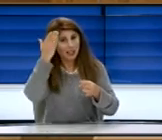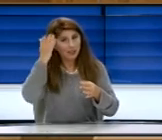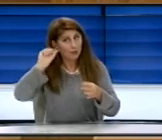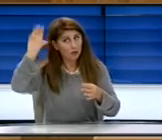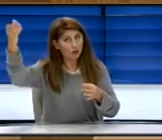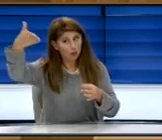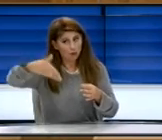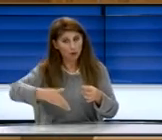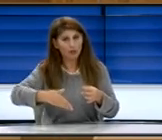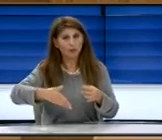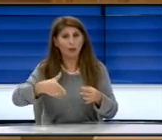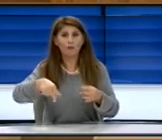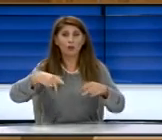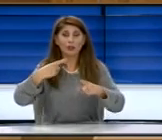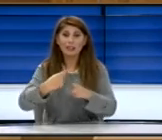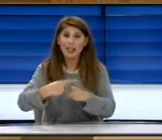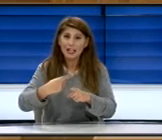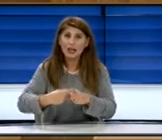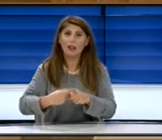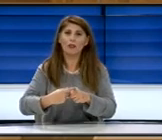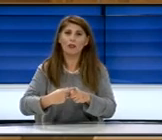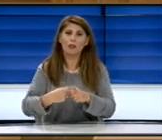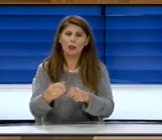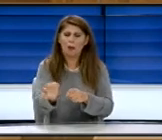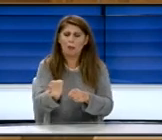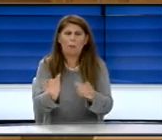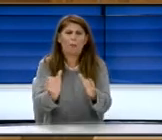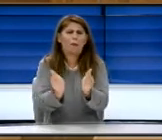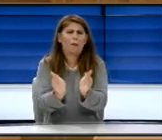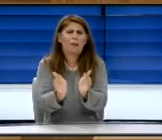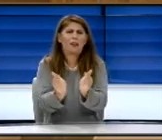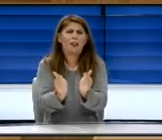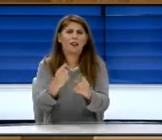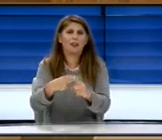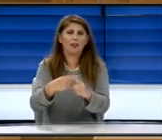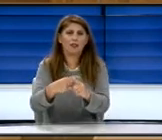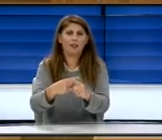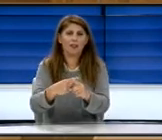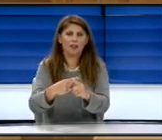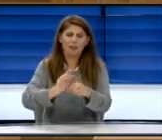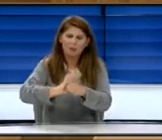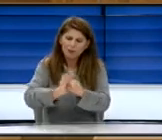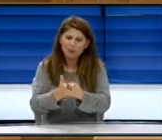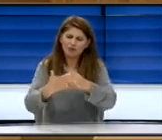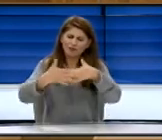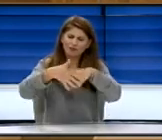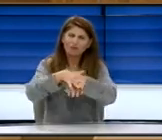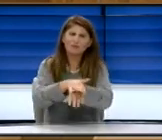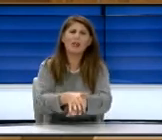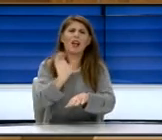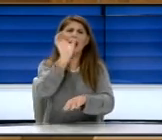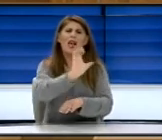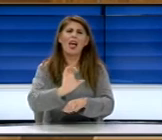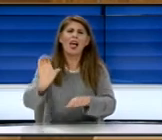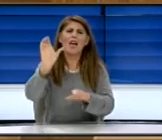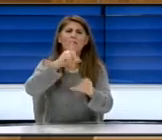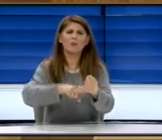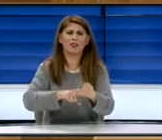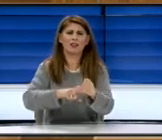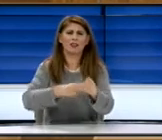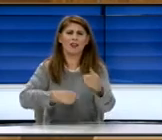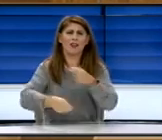ακρίβεια όταν μια χώρα, και μάλιστα του μεγέθους, του μικρού μεγέθους της Ελλάδας, είναι πλήρως ενσωματωμένη στην ευρωενωσιακή αγορά,